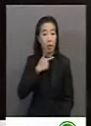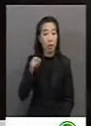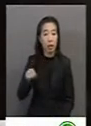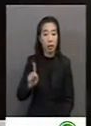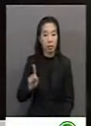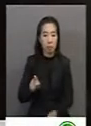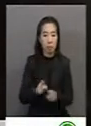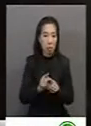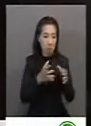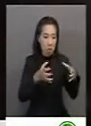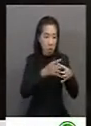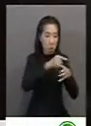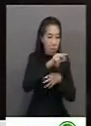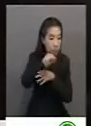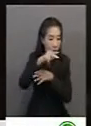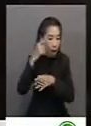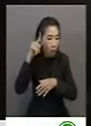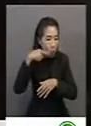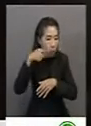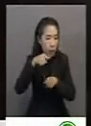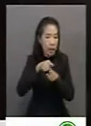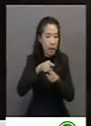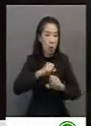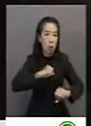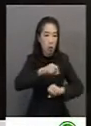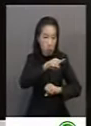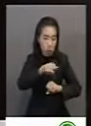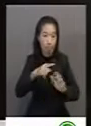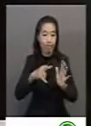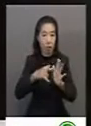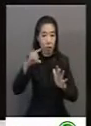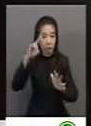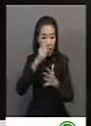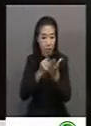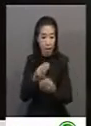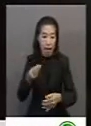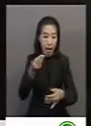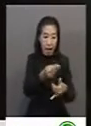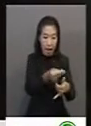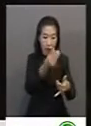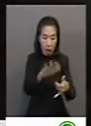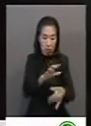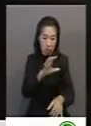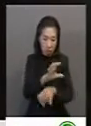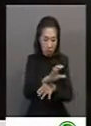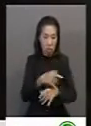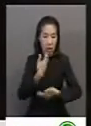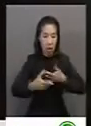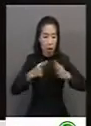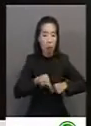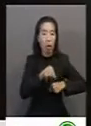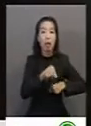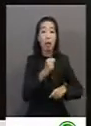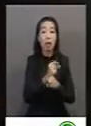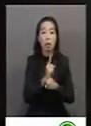การจัดหาให้มีการค้าประเวณีโดยหลอกลวงหญิงวัยรุ่นให้เสพยาเสพติดก่อนข่มขู่ให้ขายบริการที่จังหวัดแม่ฮ่องส